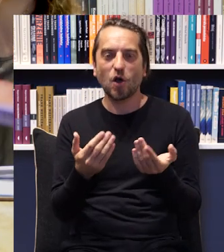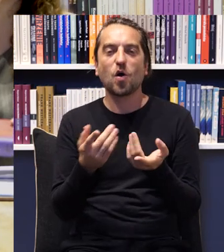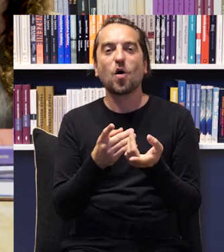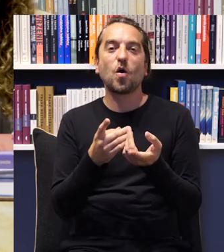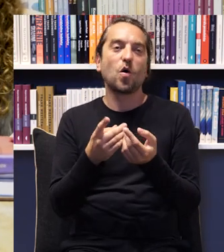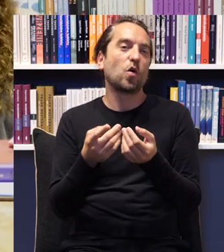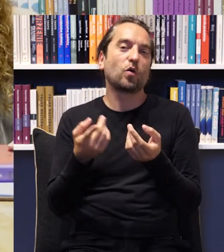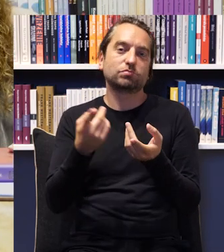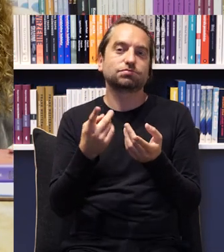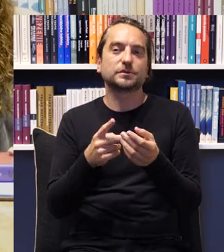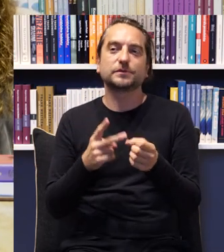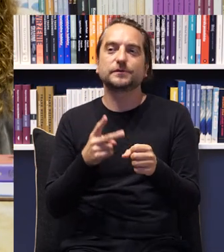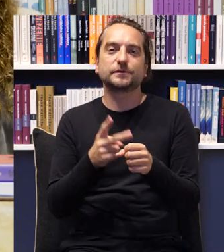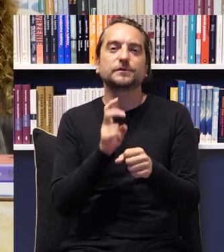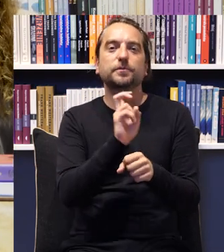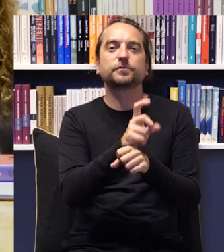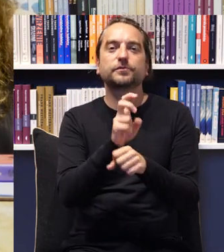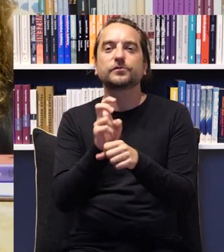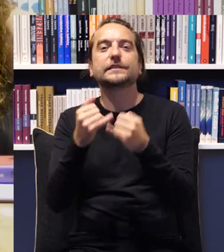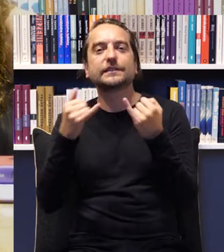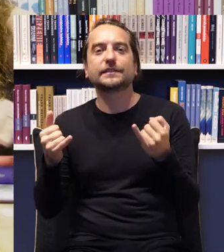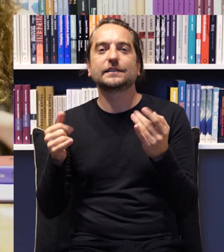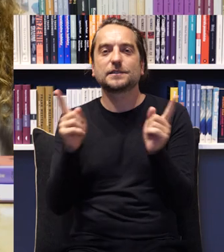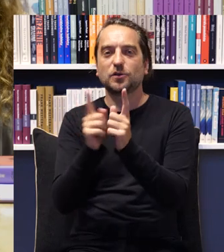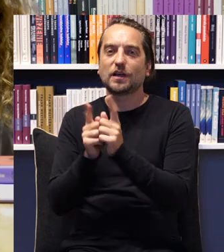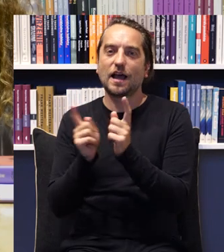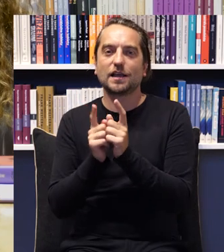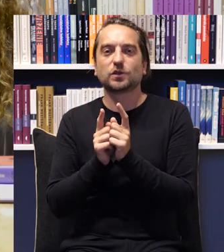udziału w innych spotkaniach nadchodzących w ramach